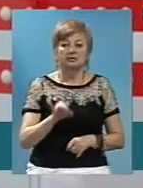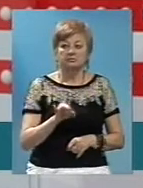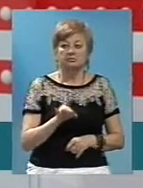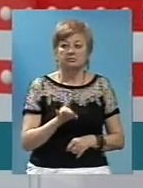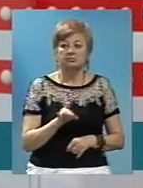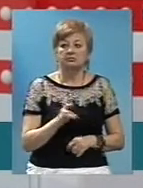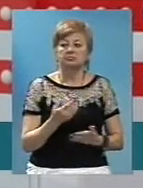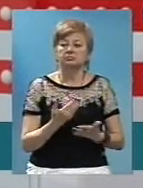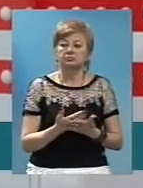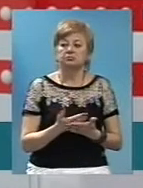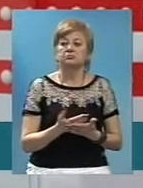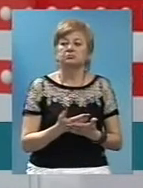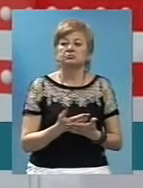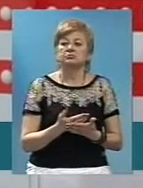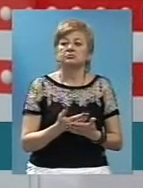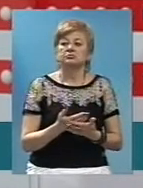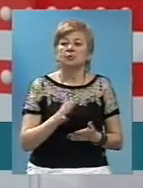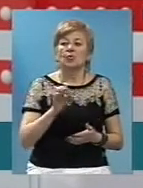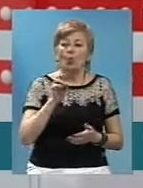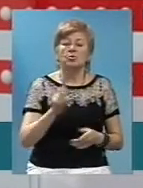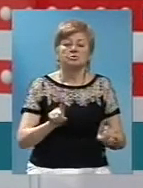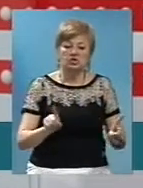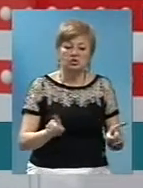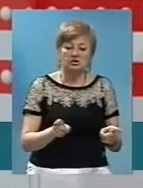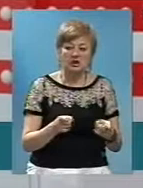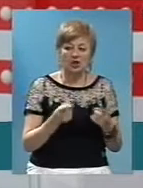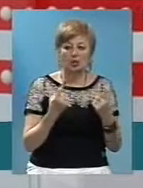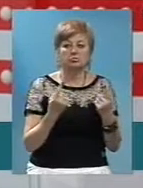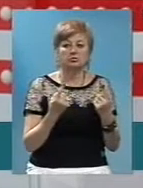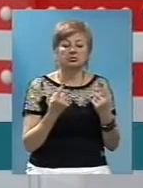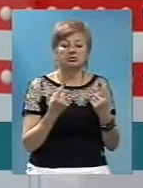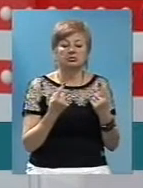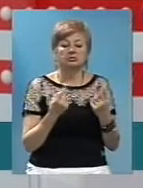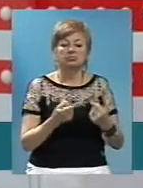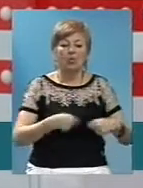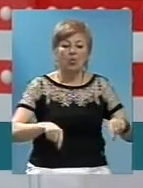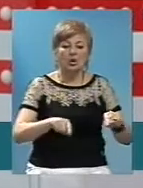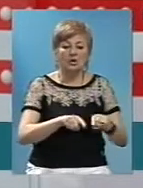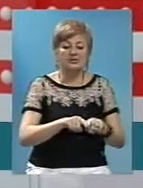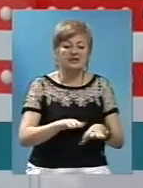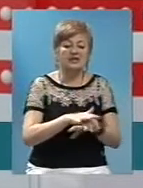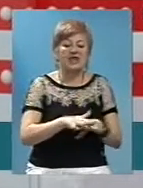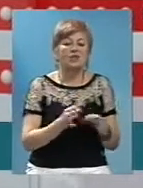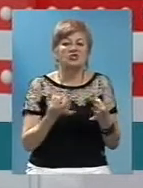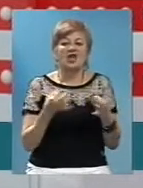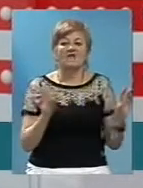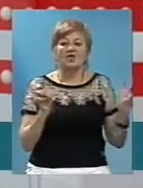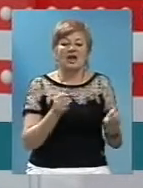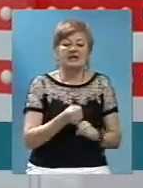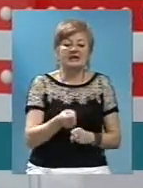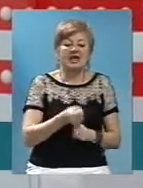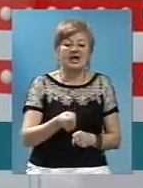визначний народоволець, до речі, він створює у організації «Народна воля» так звану